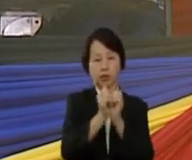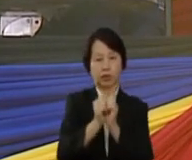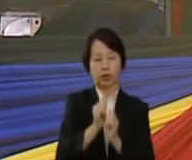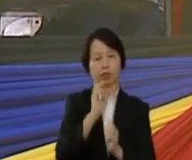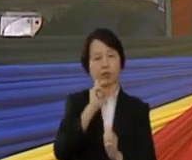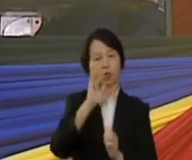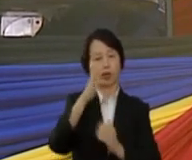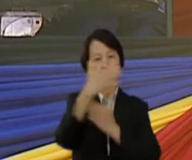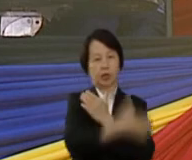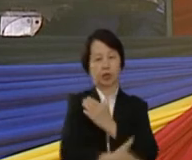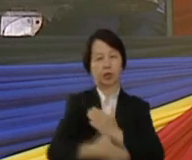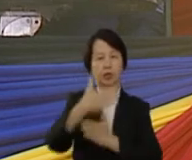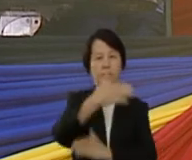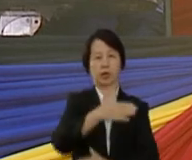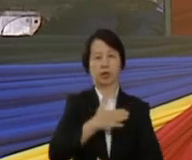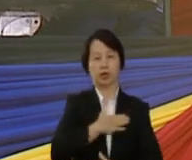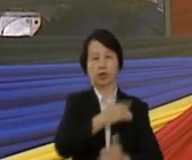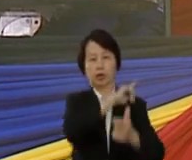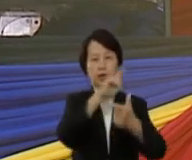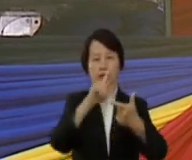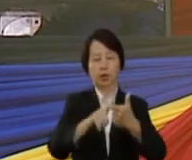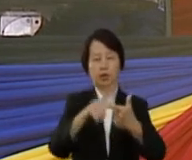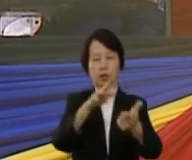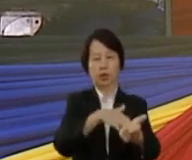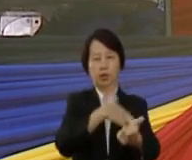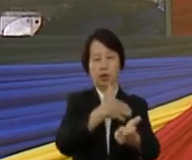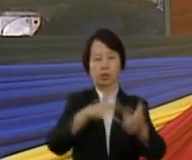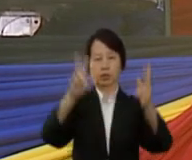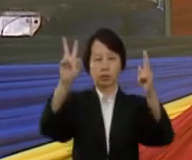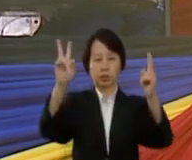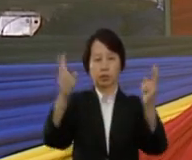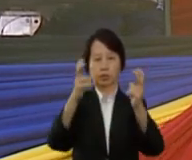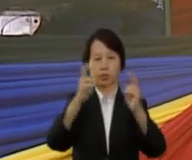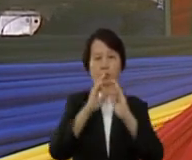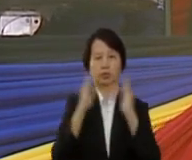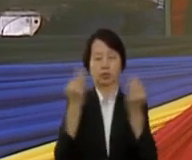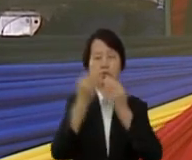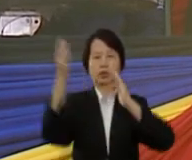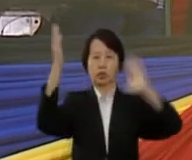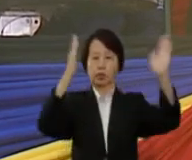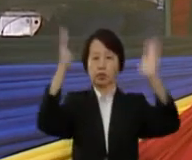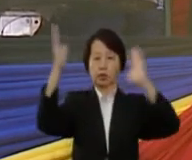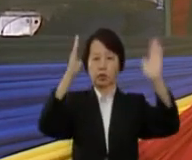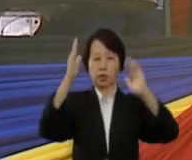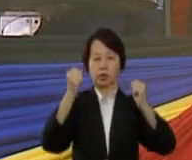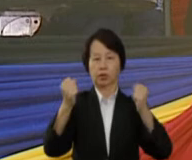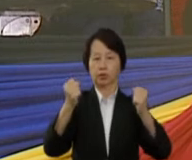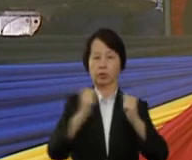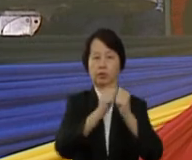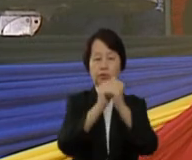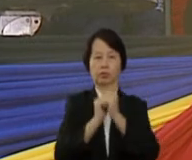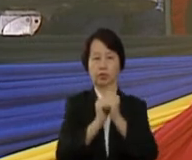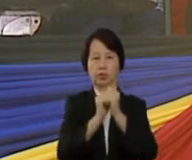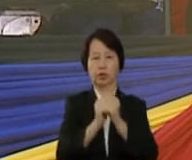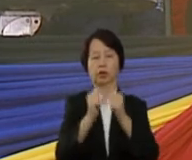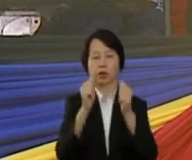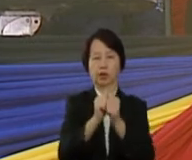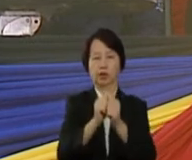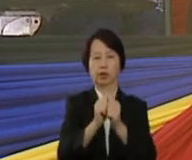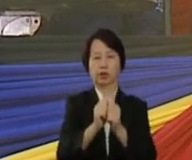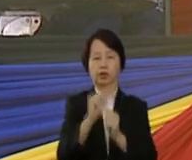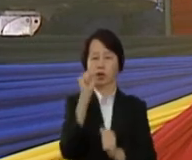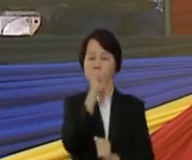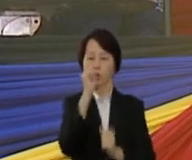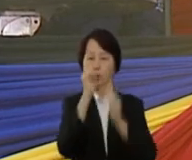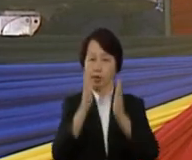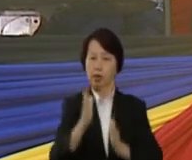menyanyikan lagu Negaraku diikuti dengan lagu tema Keluarga Malaysia Teguh Bersama bersama dengan barisan artis